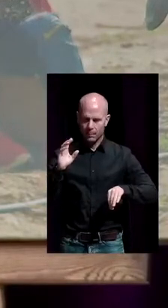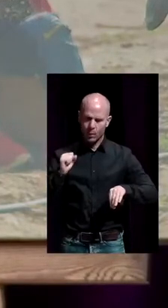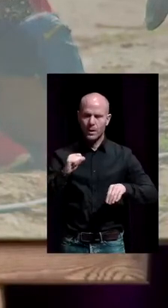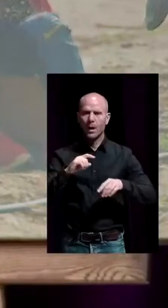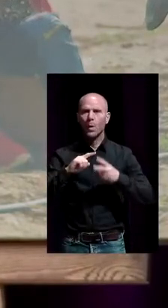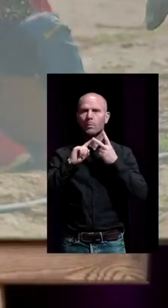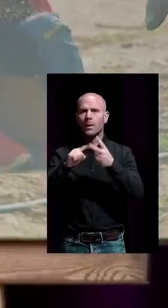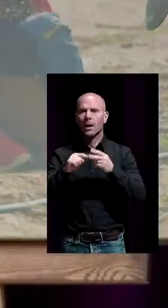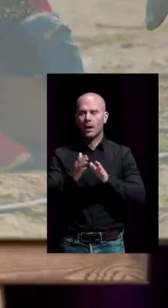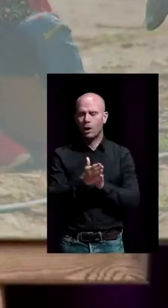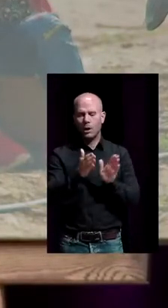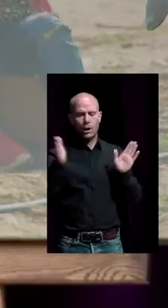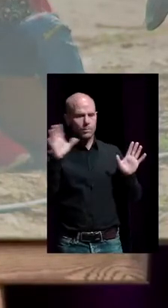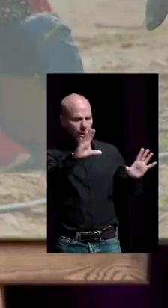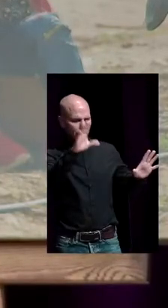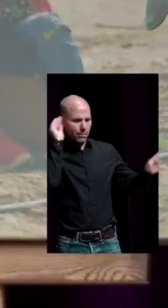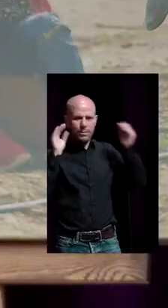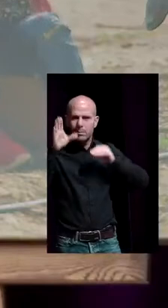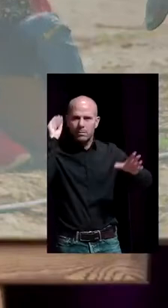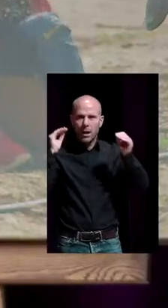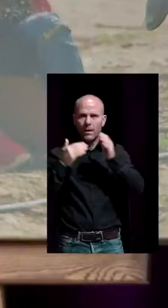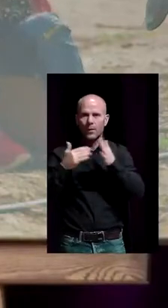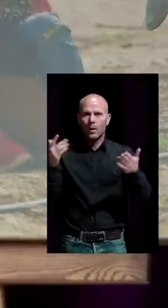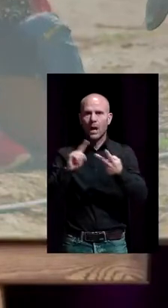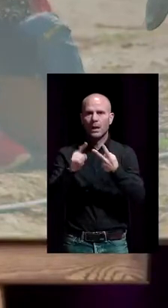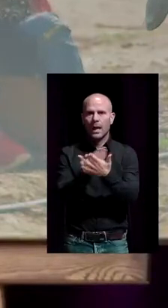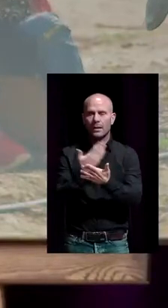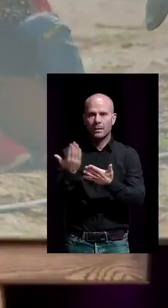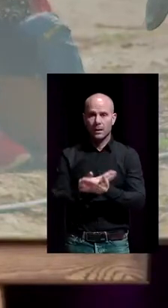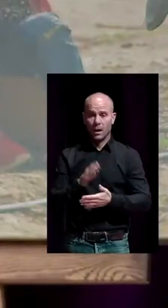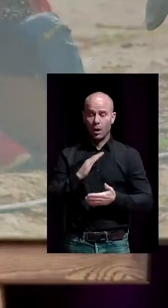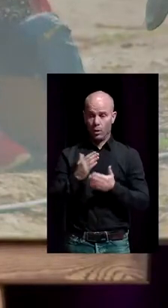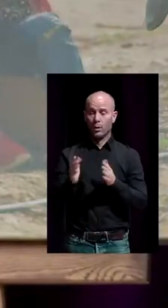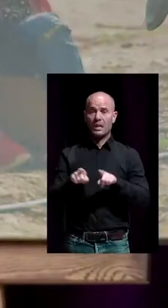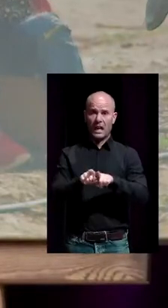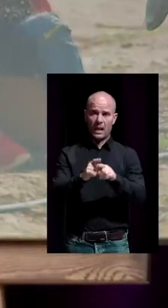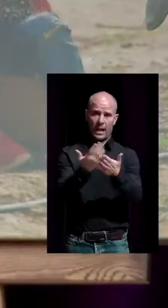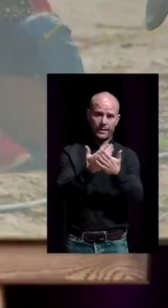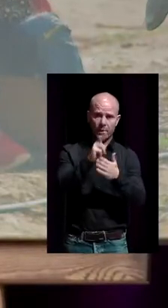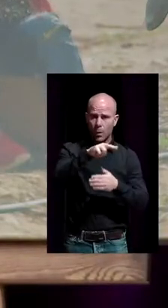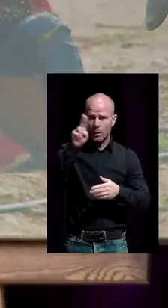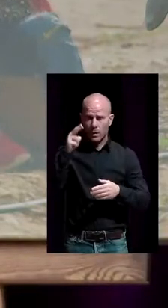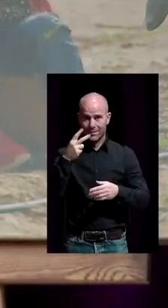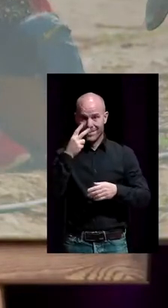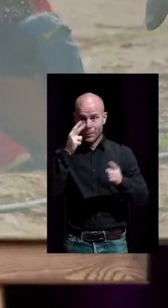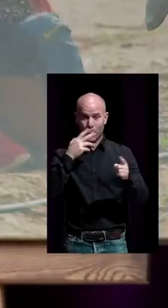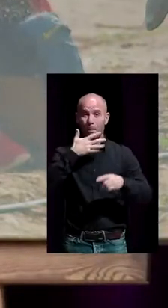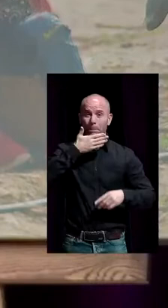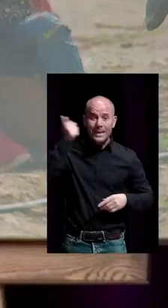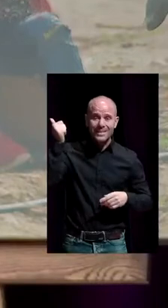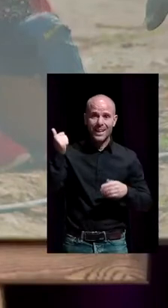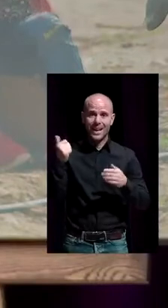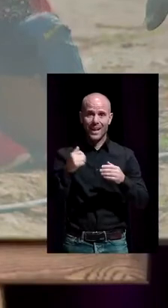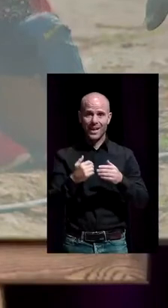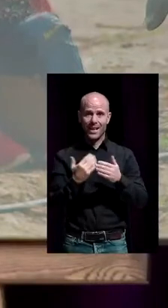gång bli bättre på att också lära oss av andra länder. Vi har både våra grannländer, Norge, som vi såg är bästa landet att växa